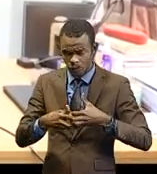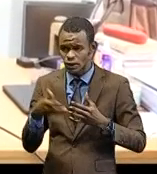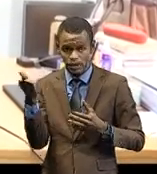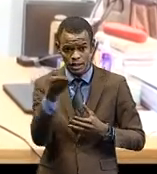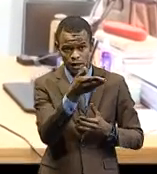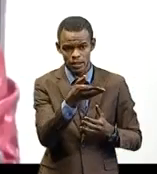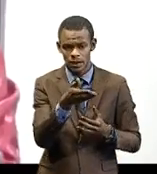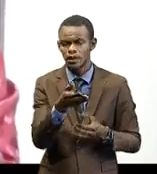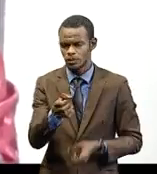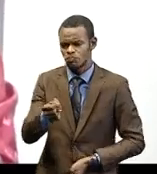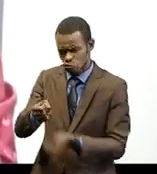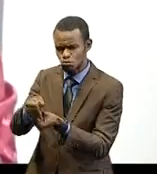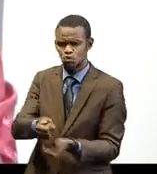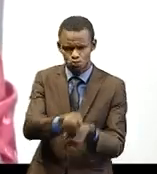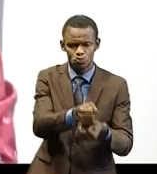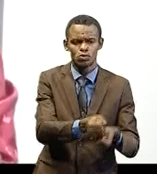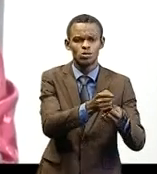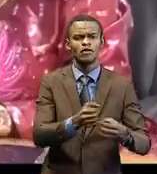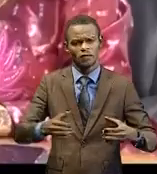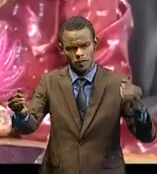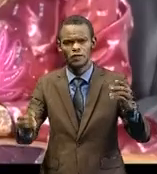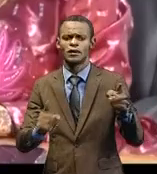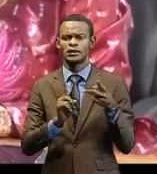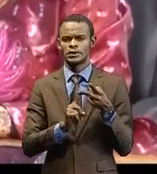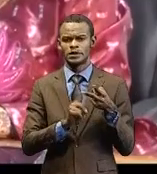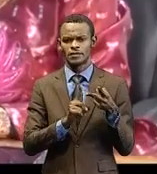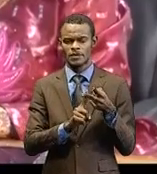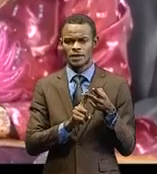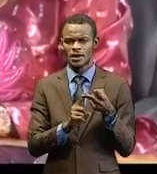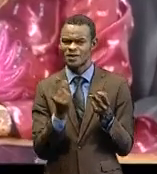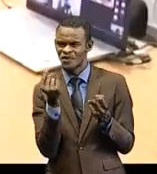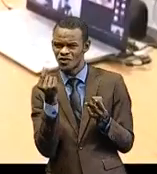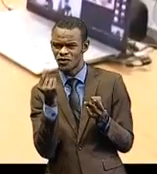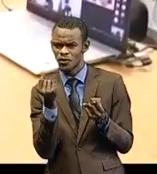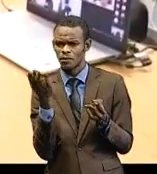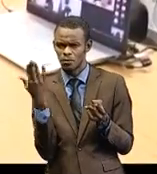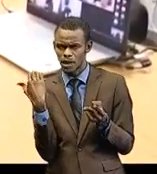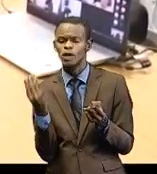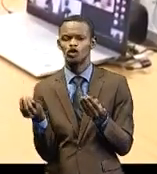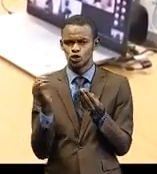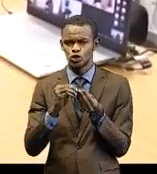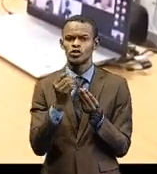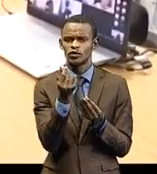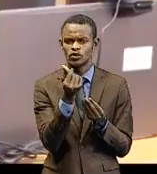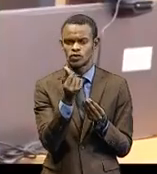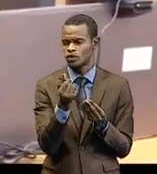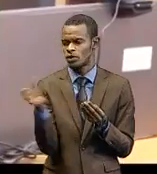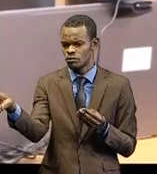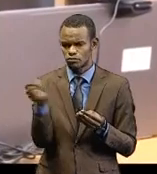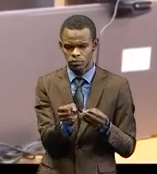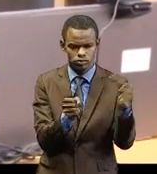unités industrielles nouvelles. Accroissement de la part de l'industrie manufacturière au PIB et à l'emploi.